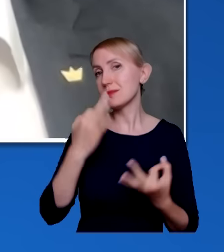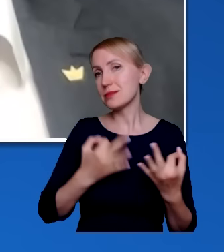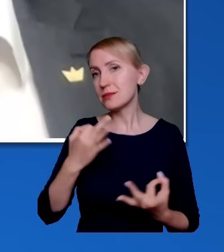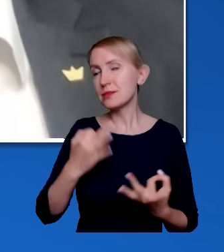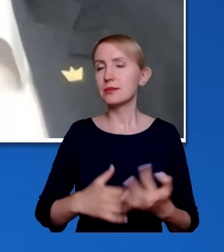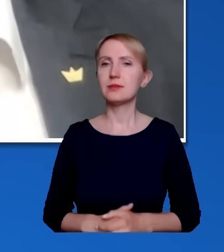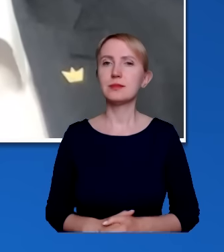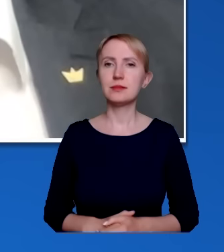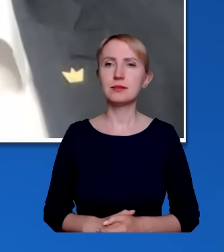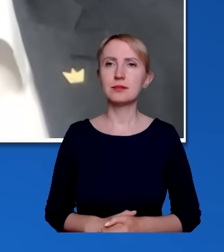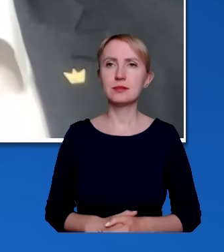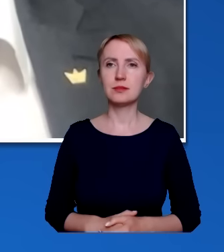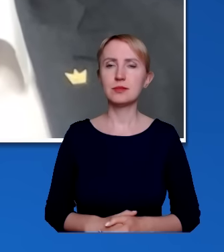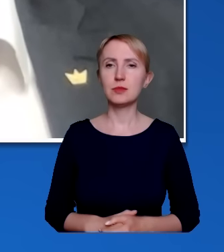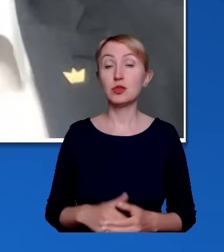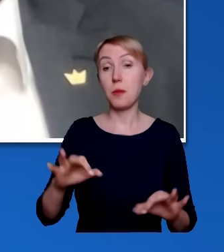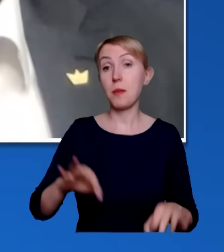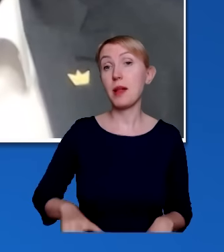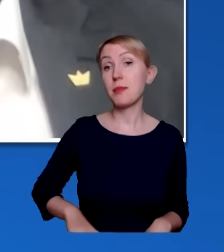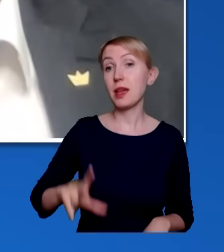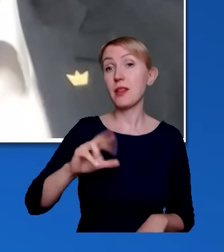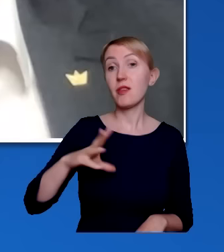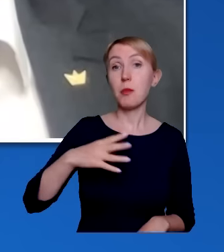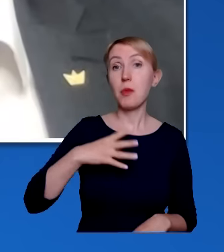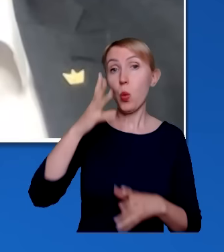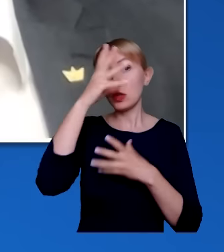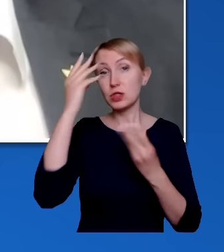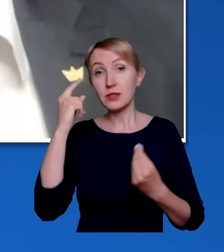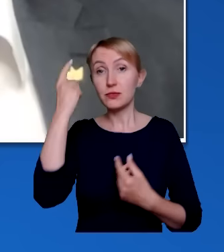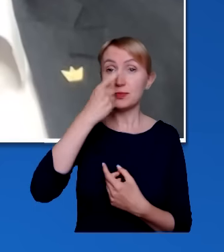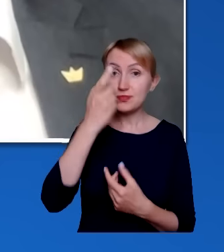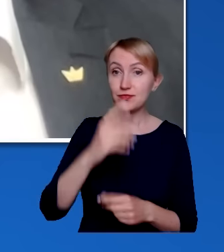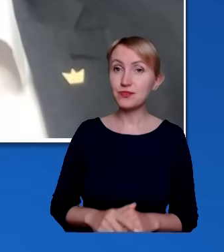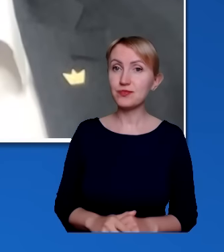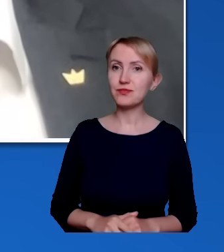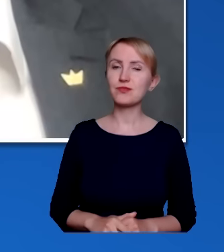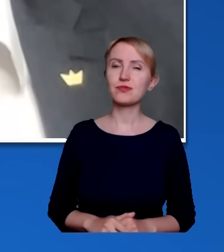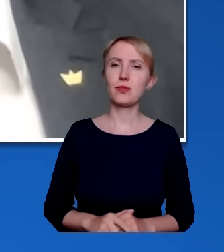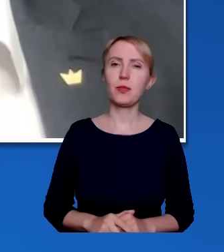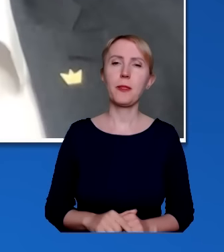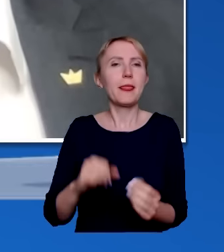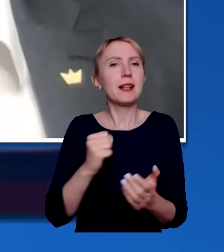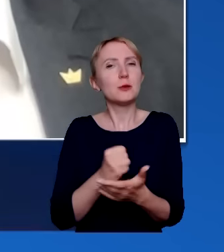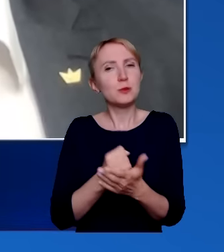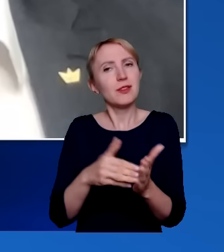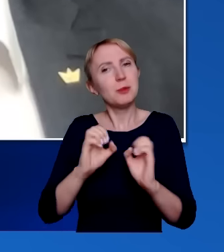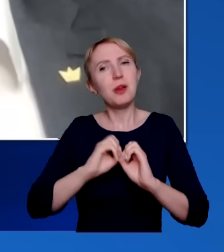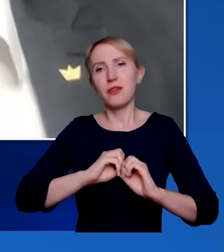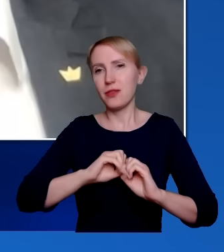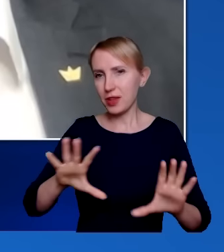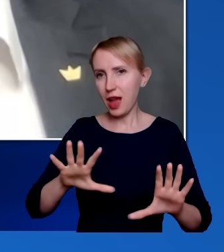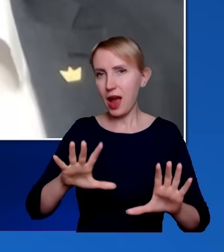do trzeźwości pana ministra kierwińskiego i tą sprawę no jakoś trzeba wyjaśnić Natomiast w tej